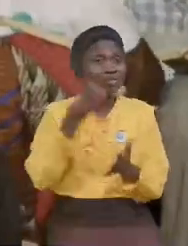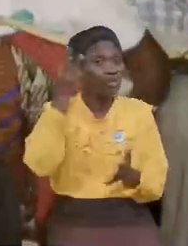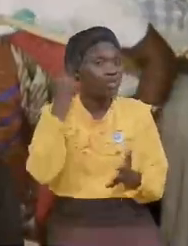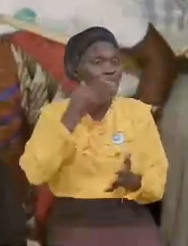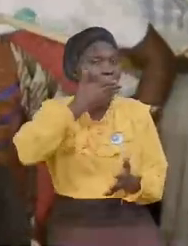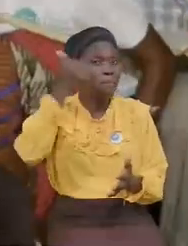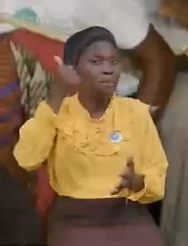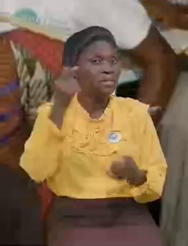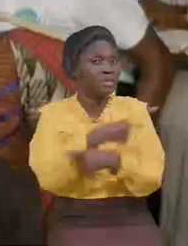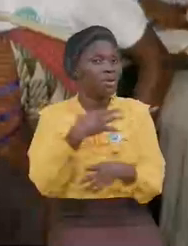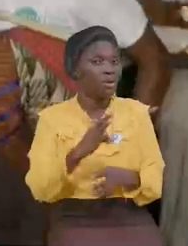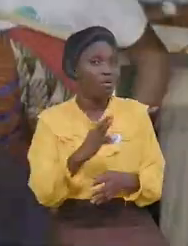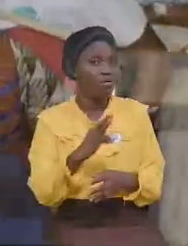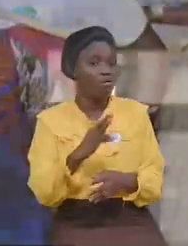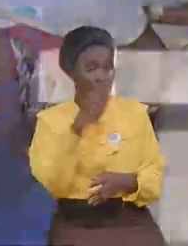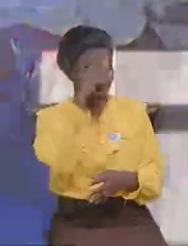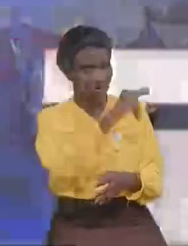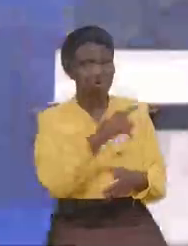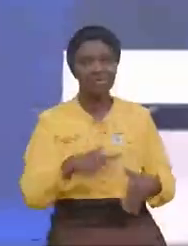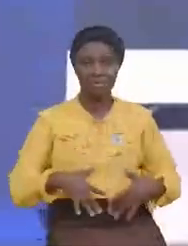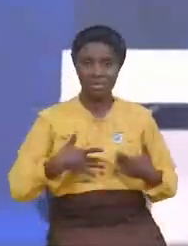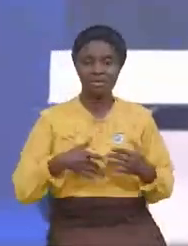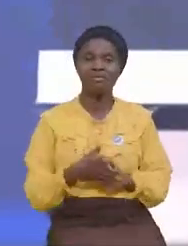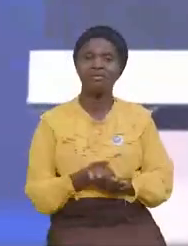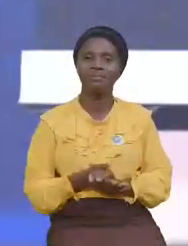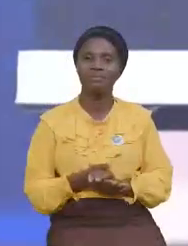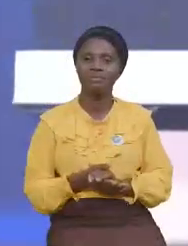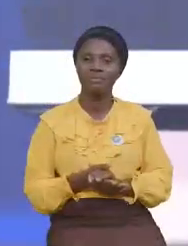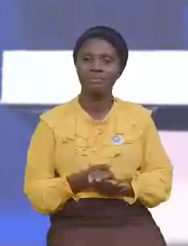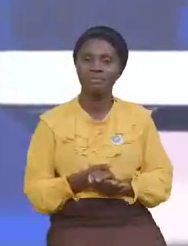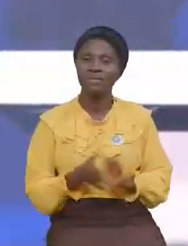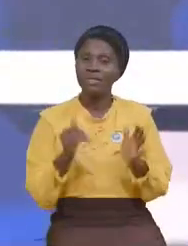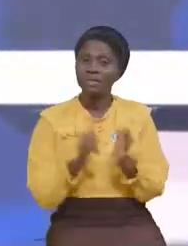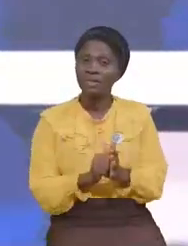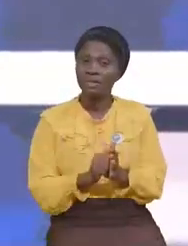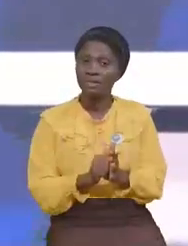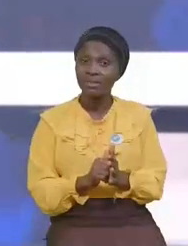C'est pourquoi c'était le meilleur jour de la vie de Zachée.